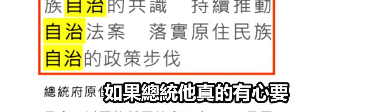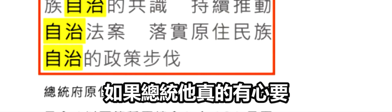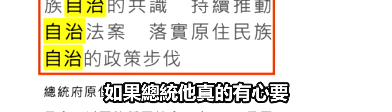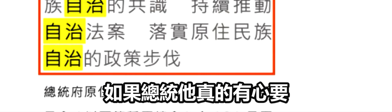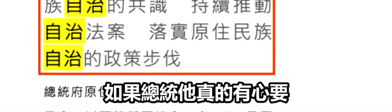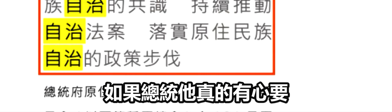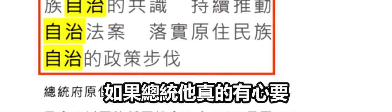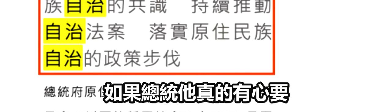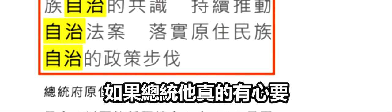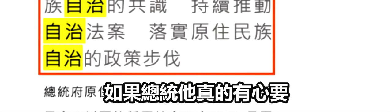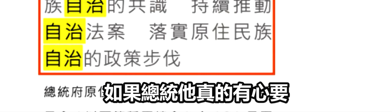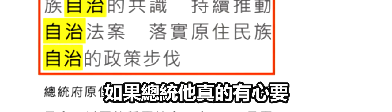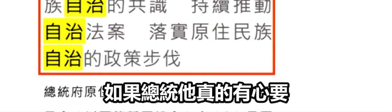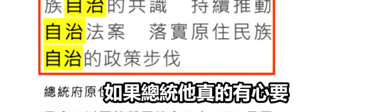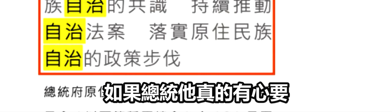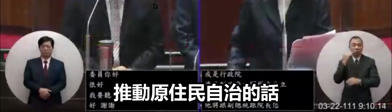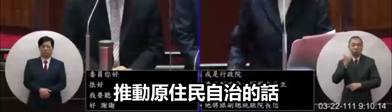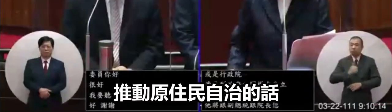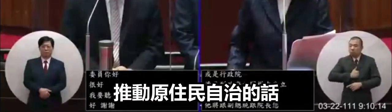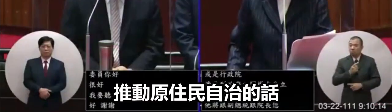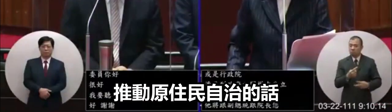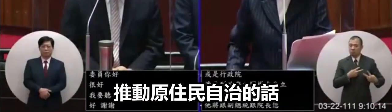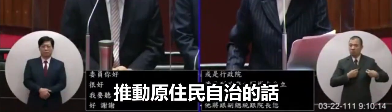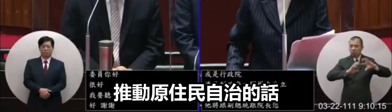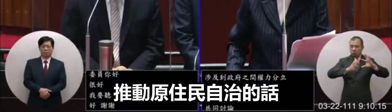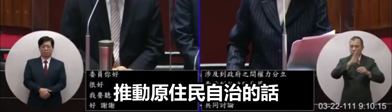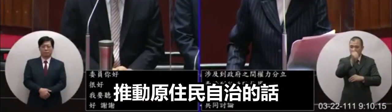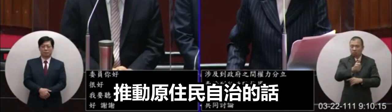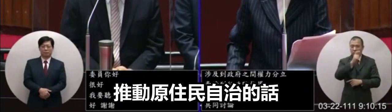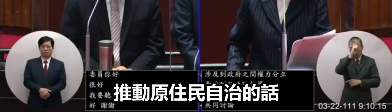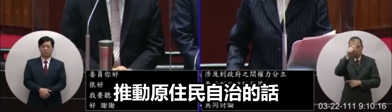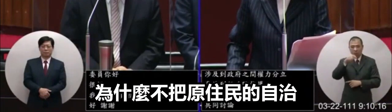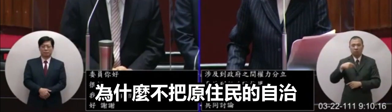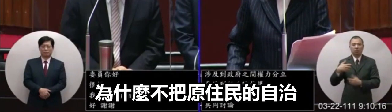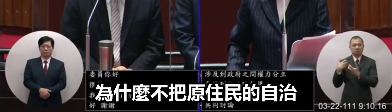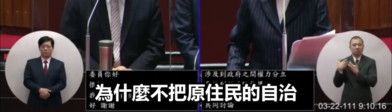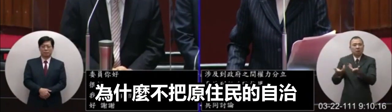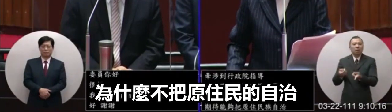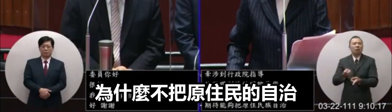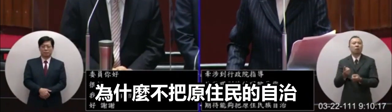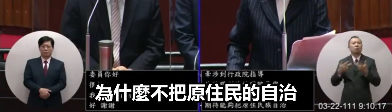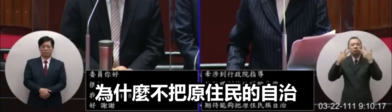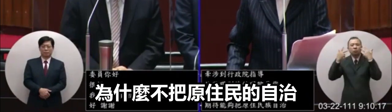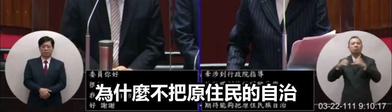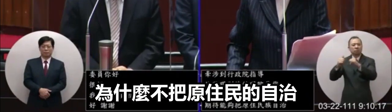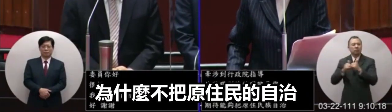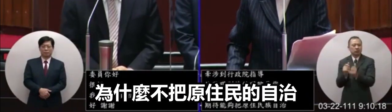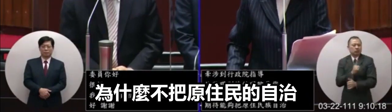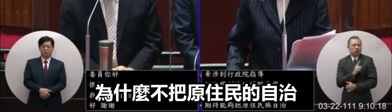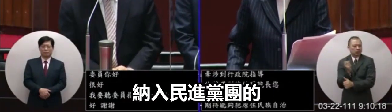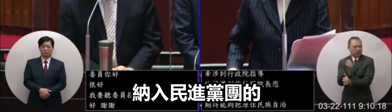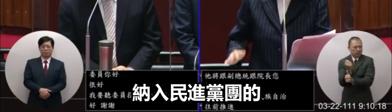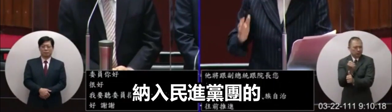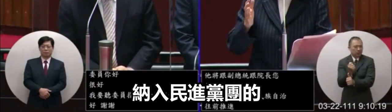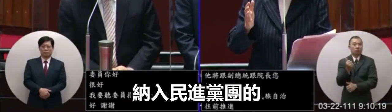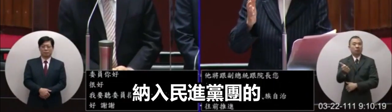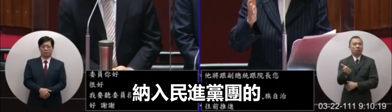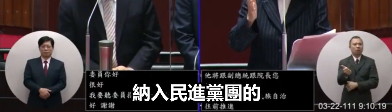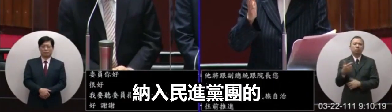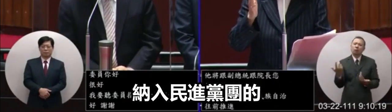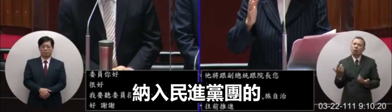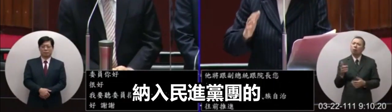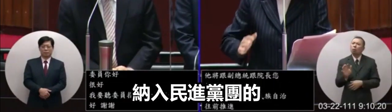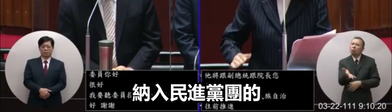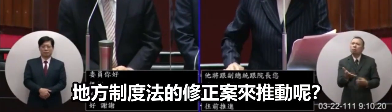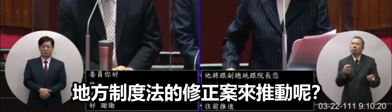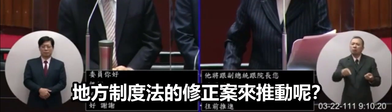如果总统他真的有心要推动原住民自治的话，为什么不把原住民的自治纳入民